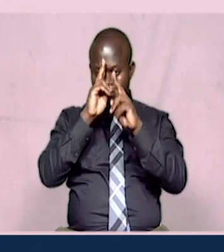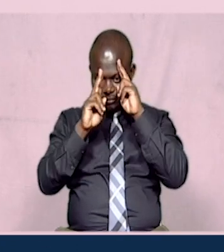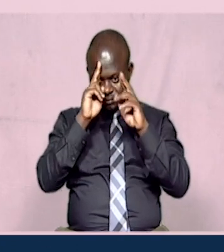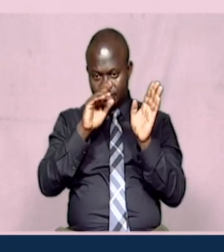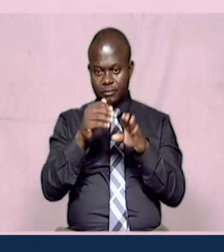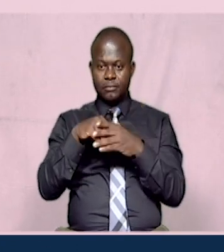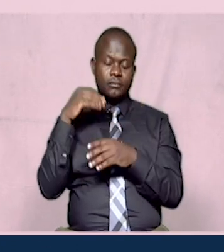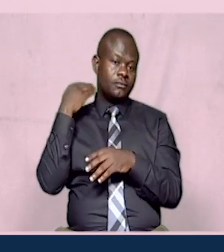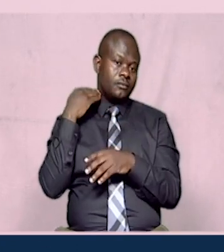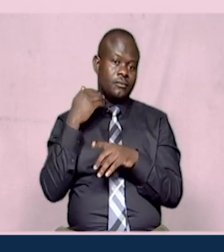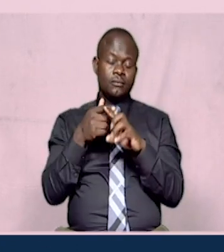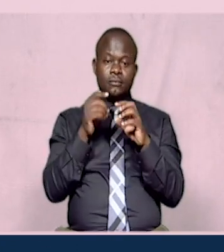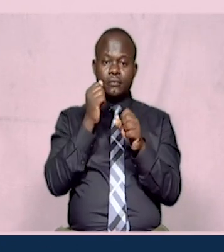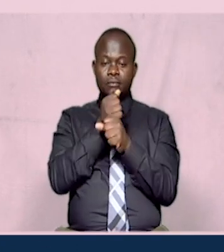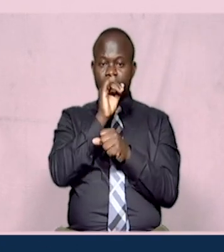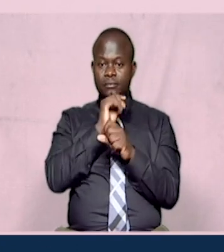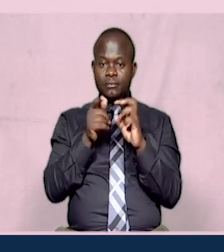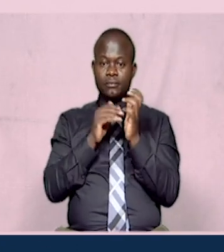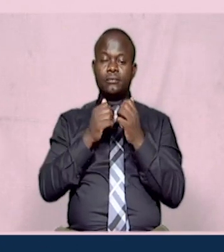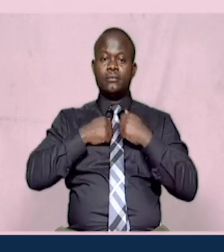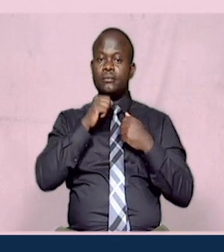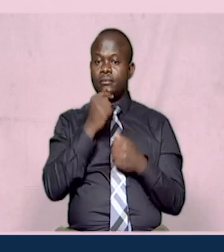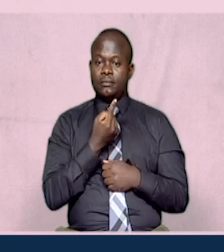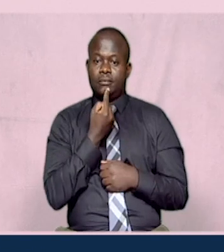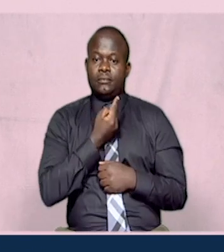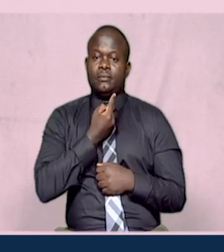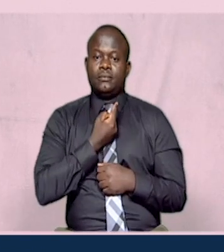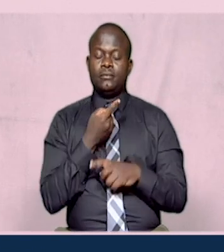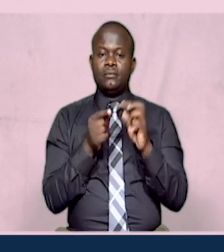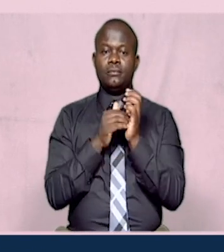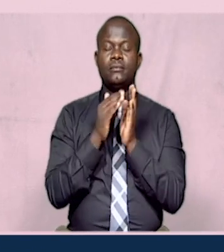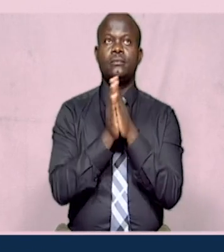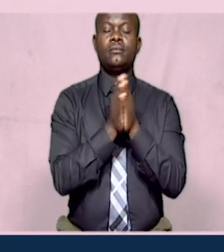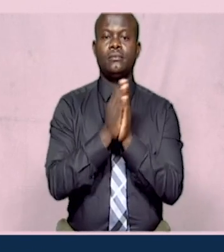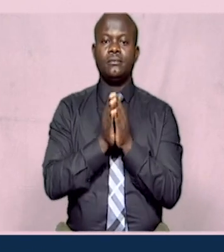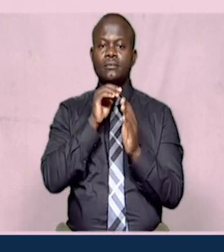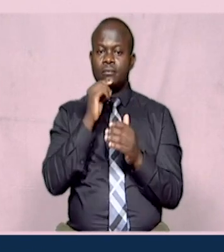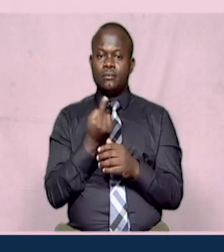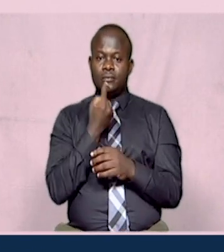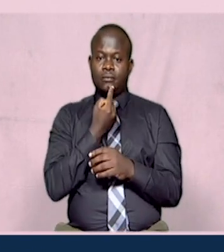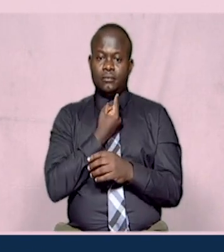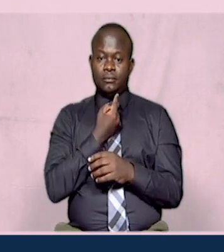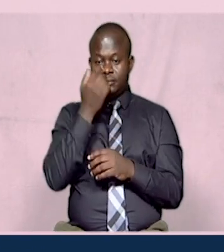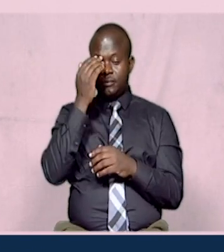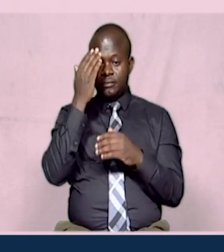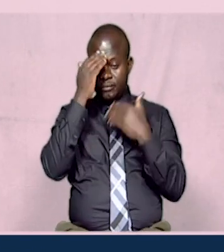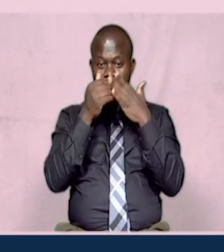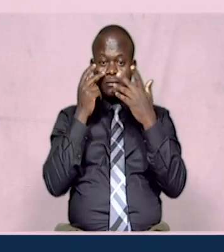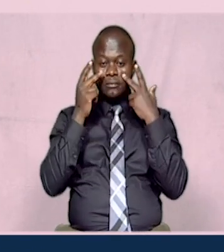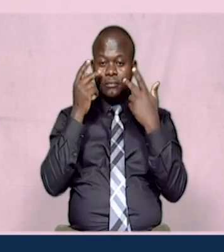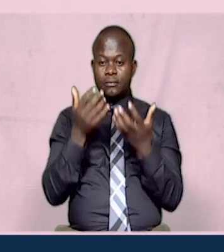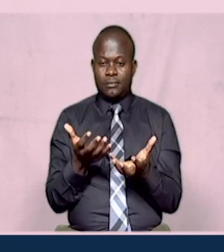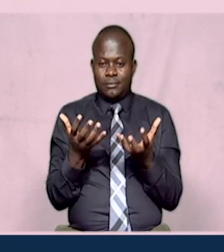Jenoside, ariko no kuba u Rwanda rudaheranwa n'agahinda. Amateka ataraduheranye ngo usange nubwo